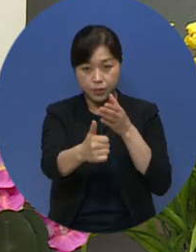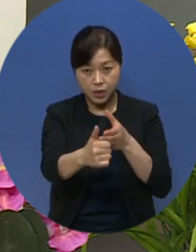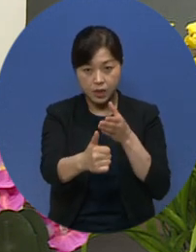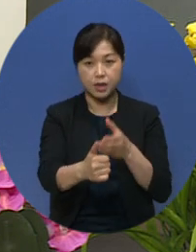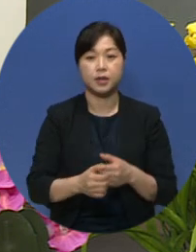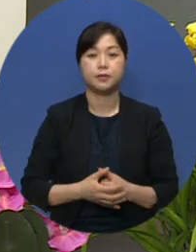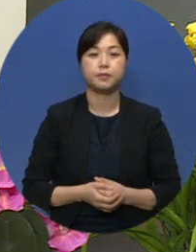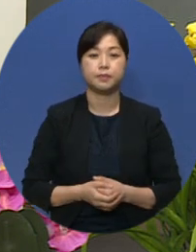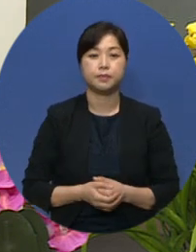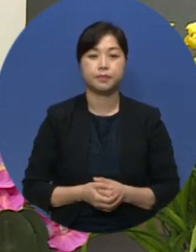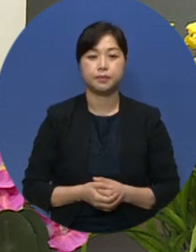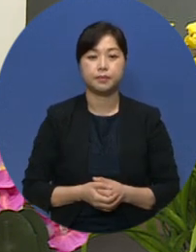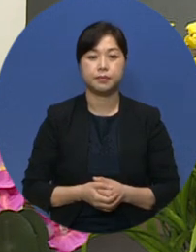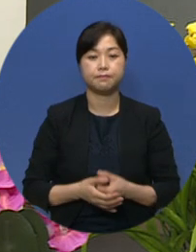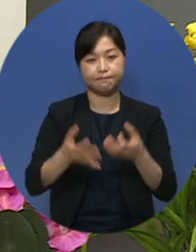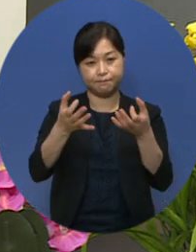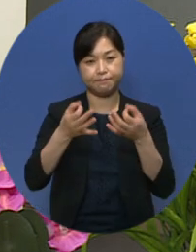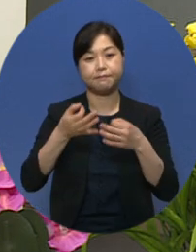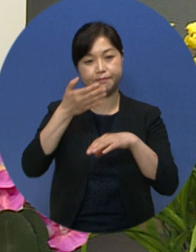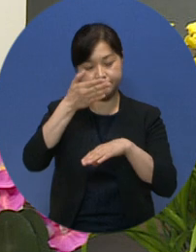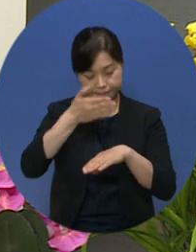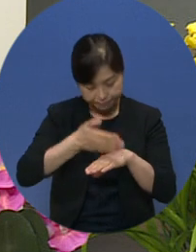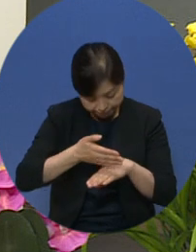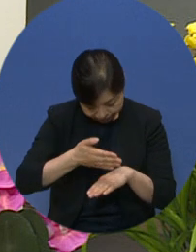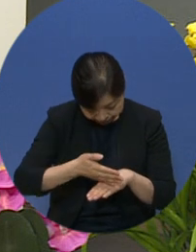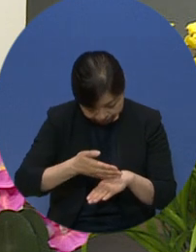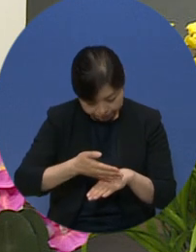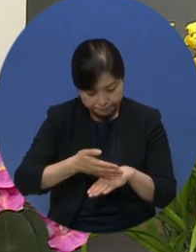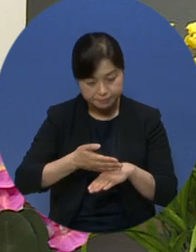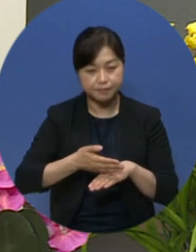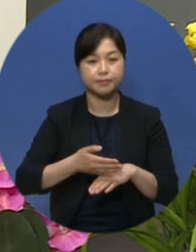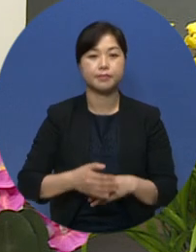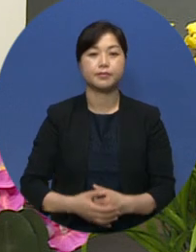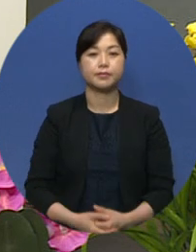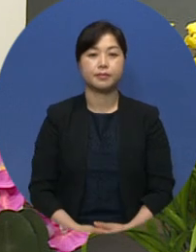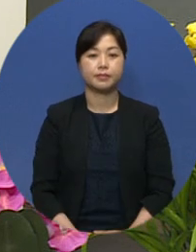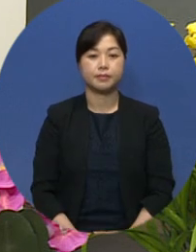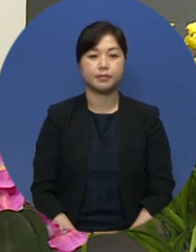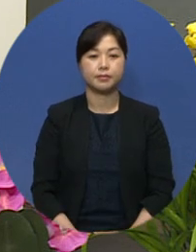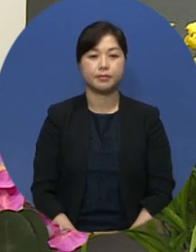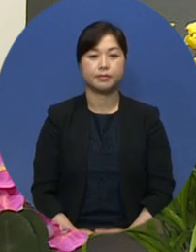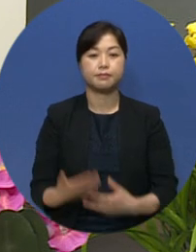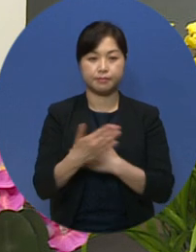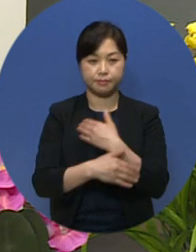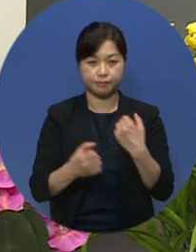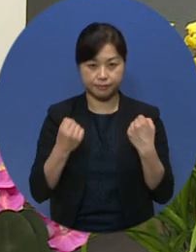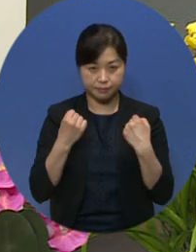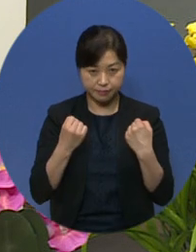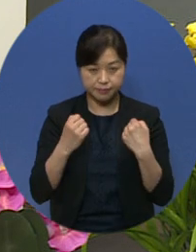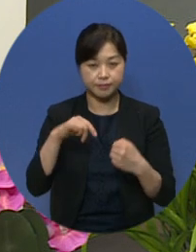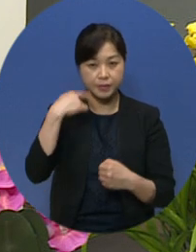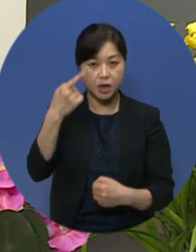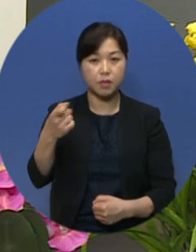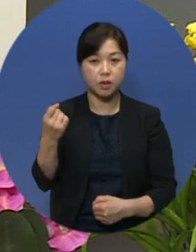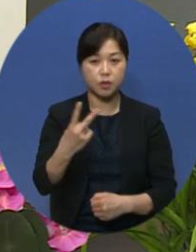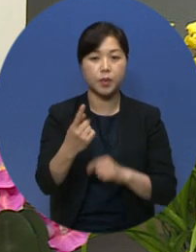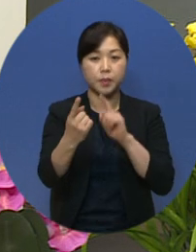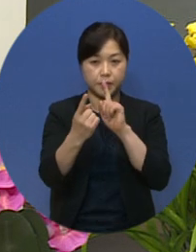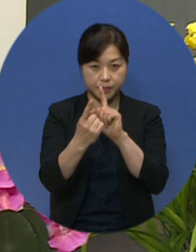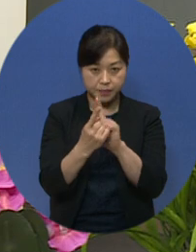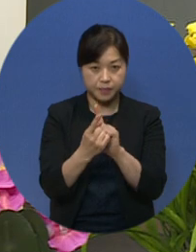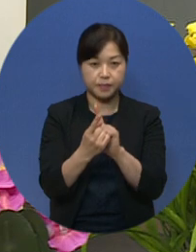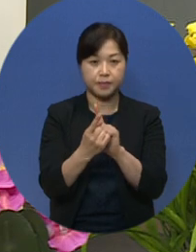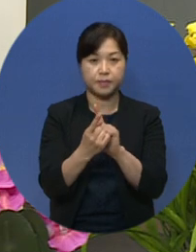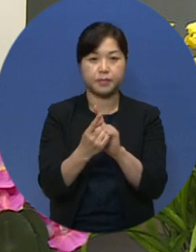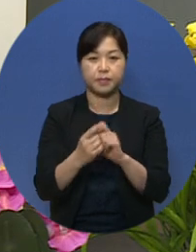바랍니다 끝까지 시정 해주신 여러분 대단히 고맙습니다 건강하시고 다음 시간에 다시 뵙겠습니다